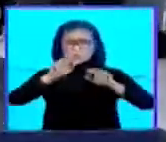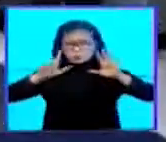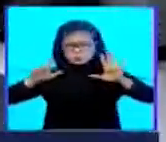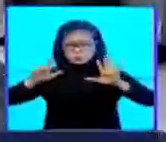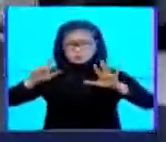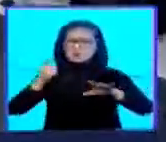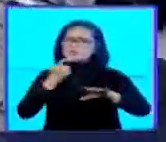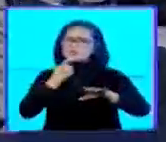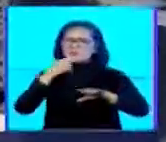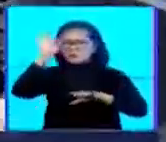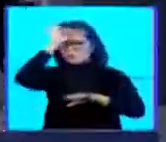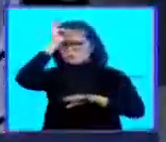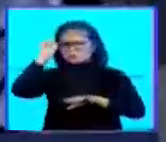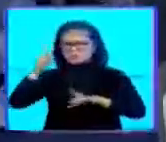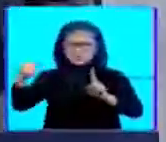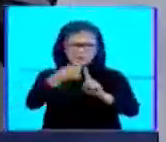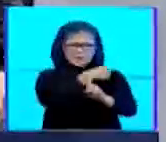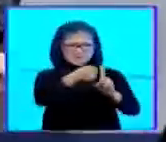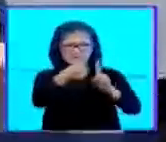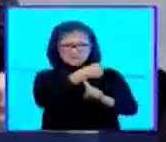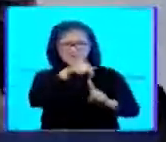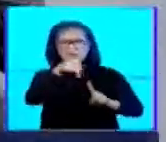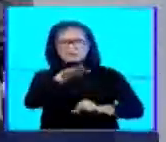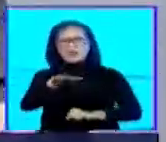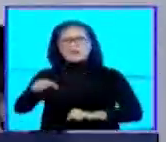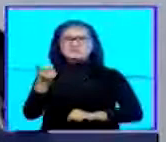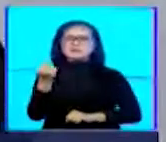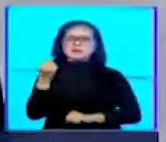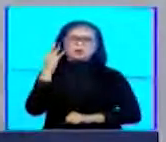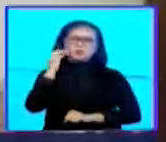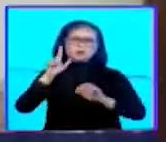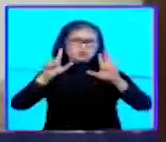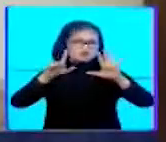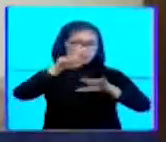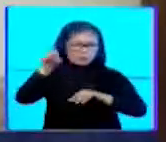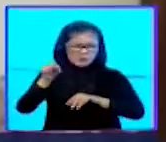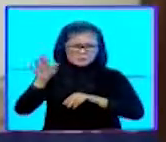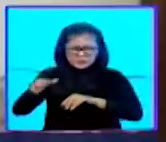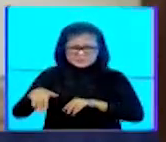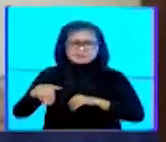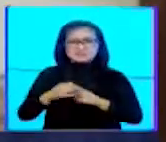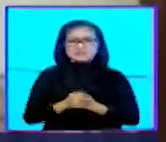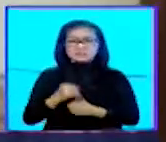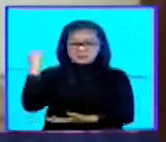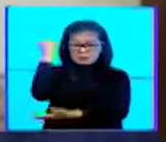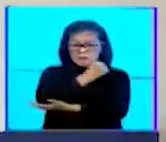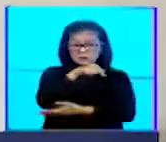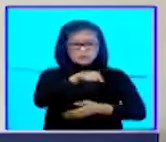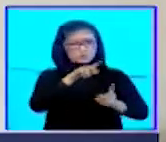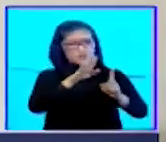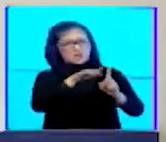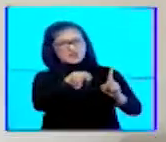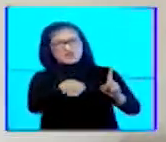kepolisian lantaran penganiayaan terhadap bayi anak kandungnya yang masih berusia 7 bulan. Pelaku tega menganiaya anak semata wayangnya